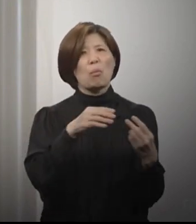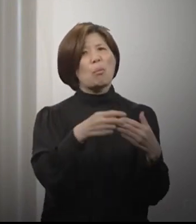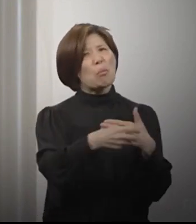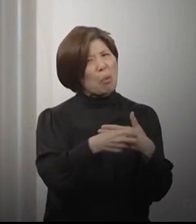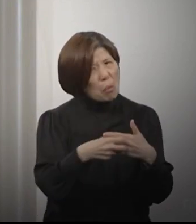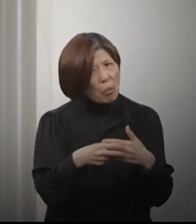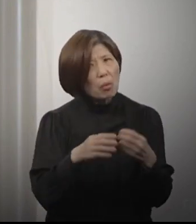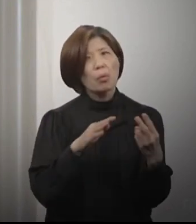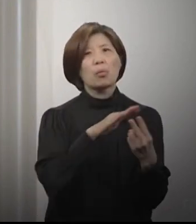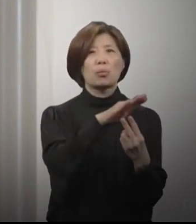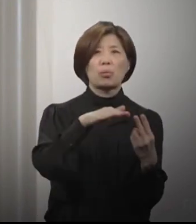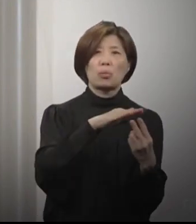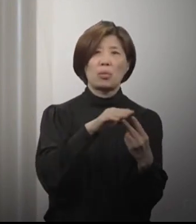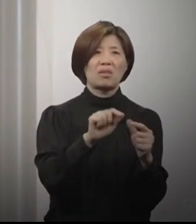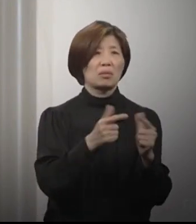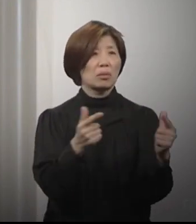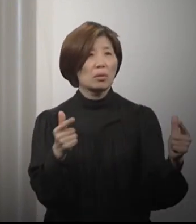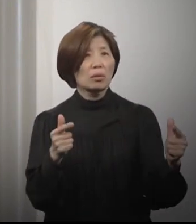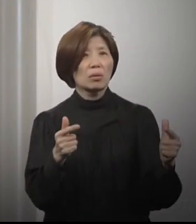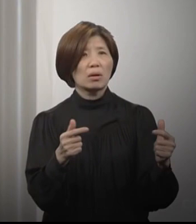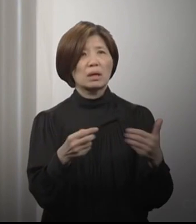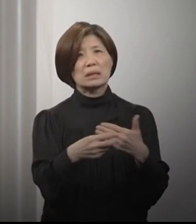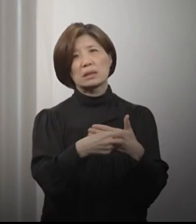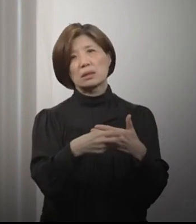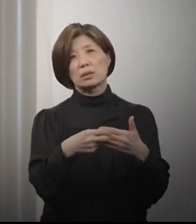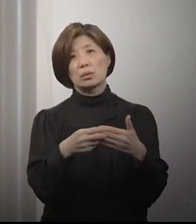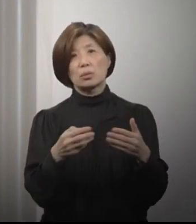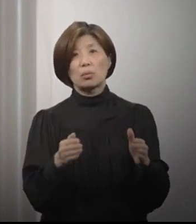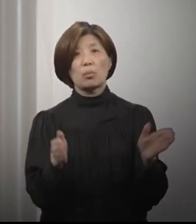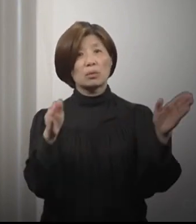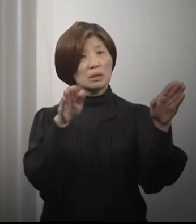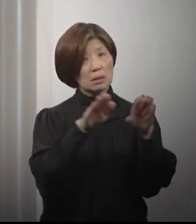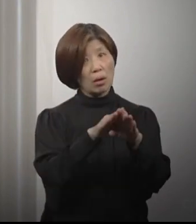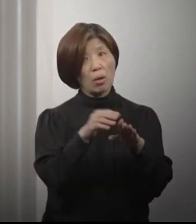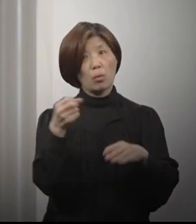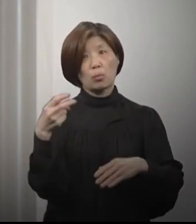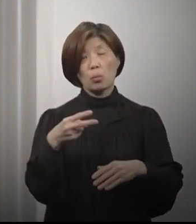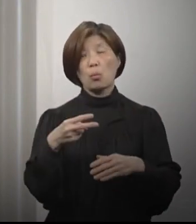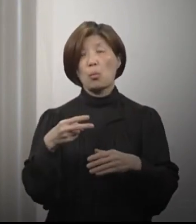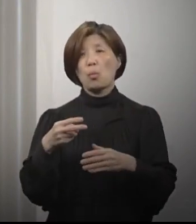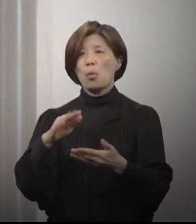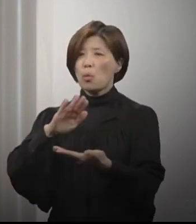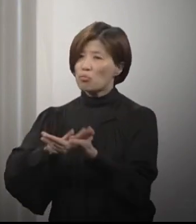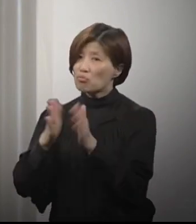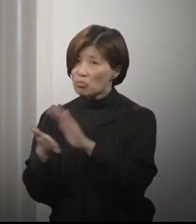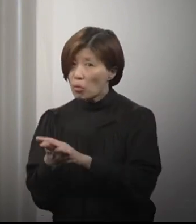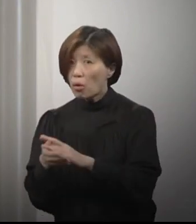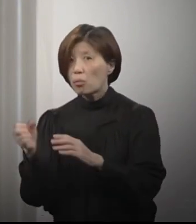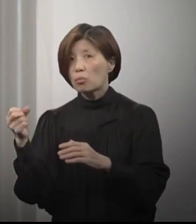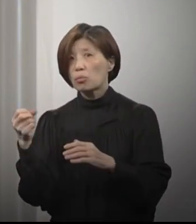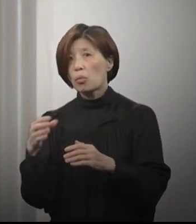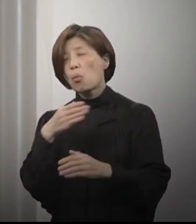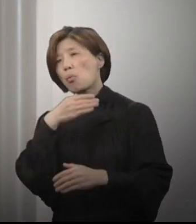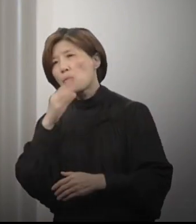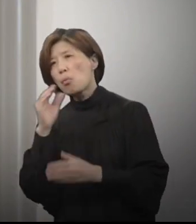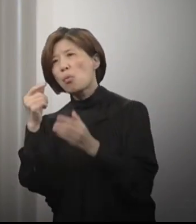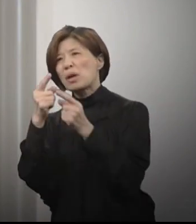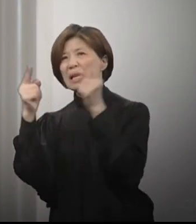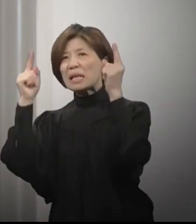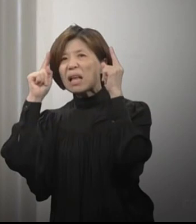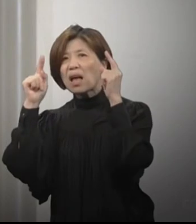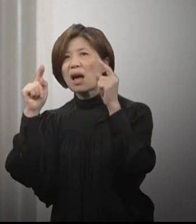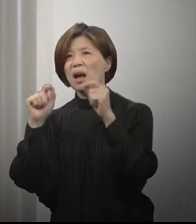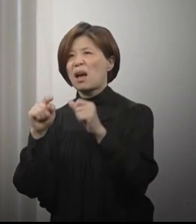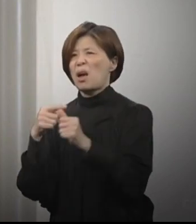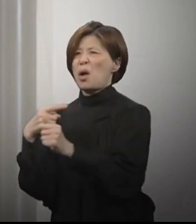요양원, 호스피스 병동 등 의료시설과 유치원, 노인대학, 사회교육연수원